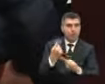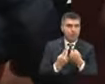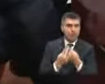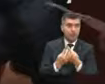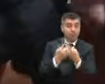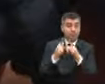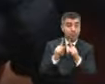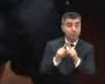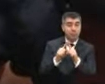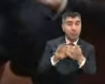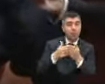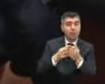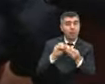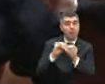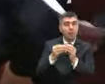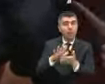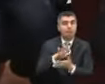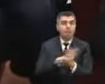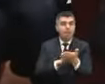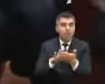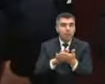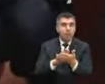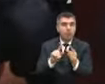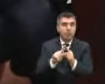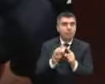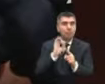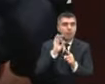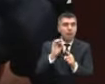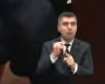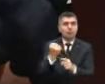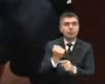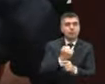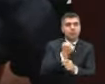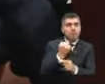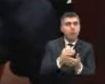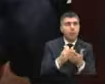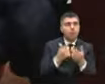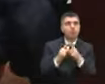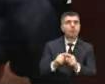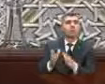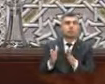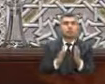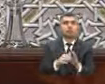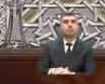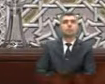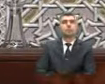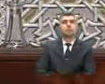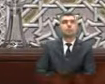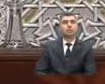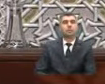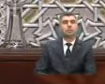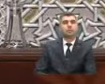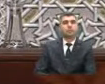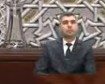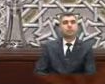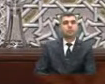اليوم باش يمكن نحلوا واحد مجموعة المشاكل بما فيها ما قيل اليوم حول تأخر ديال بعض الاستثمارات في بعض الأقاليم. شكرا. تعقيب السيدة النائبة